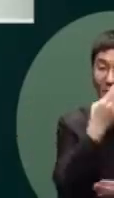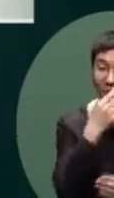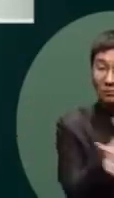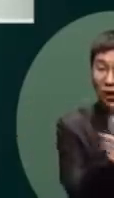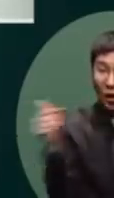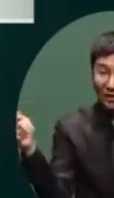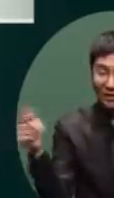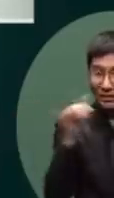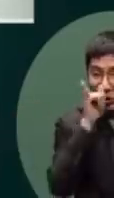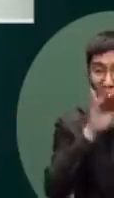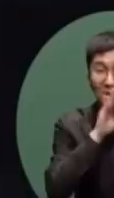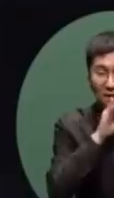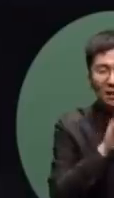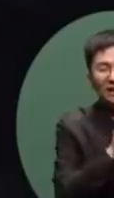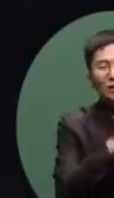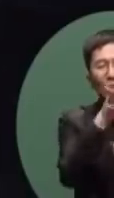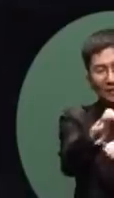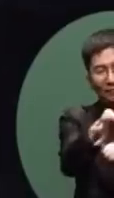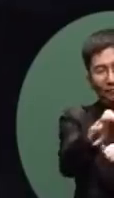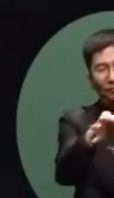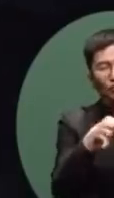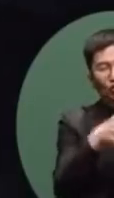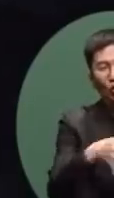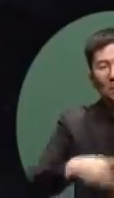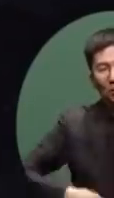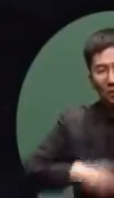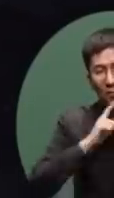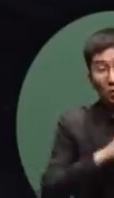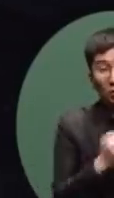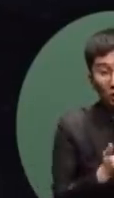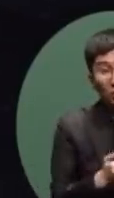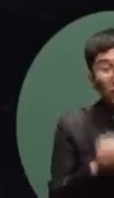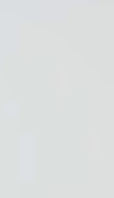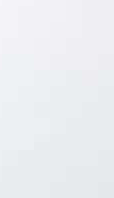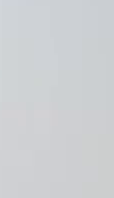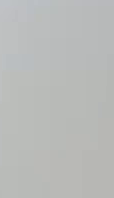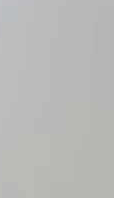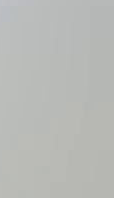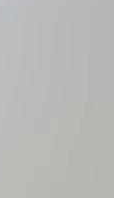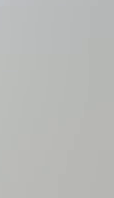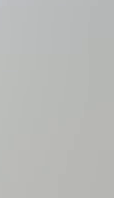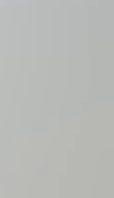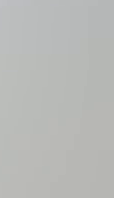대해서 네. 식량에 대해서 지원금을 준다. 그런 뜻이에요. 네. 글쎄요. 제가 말씀드렸지 않습니까?